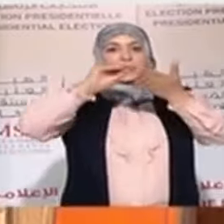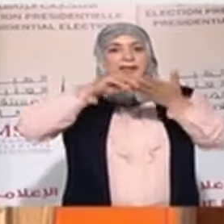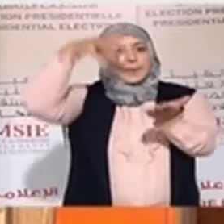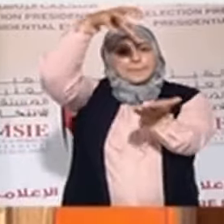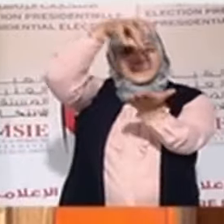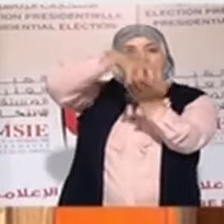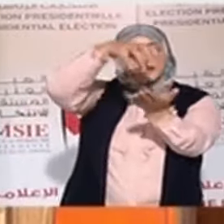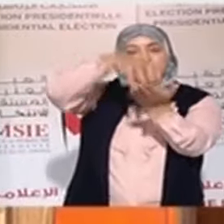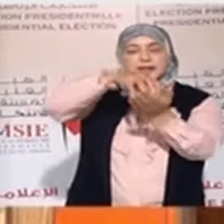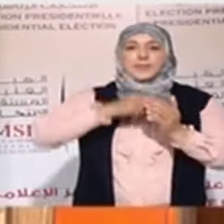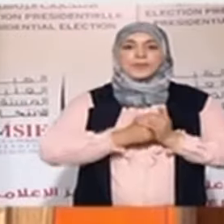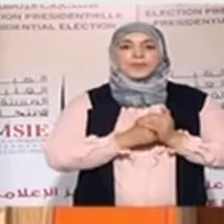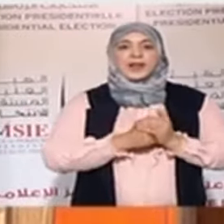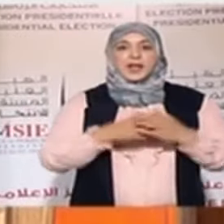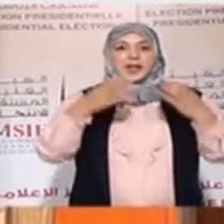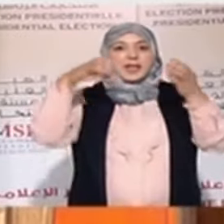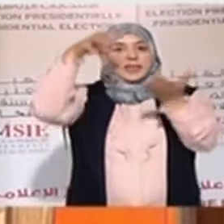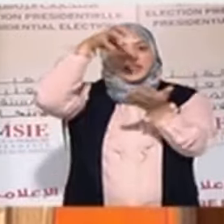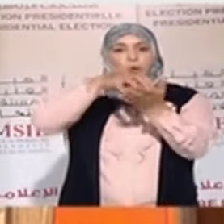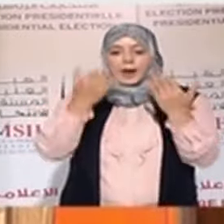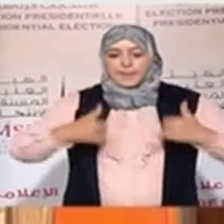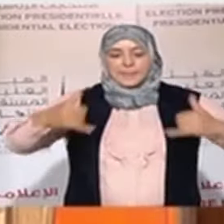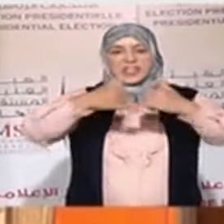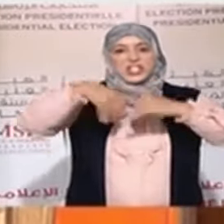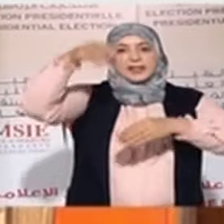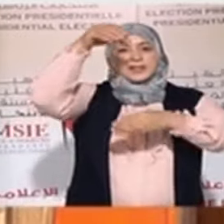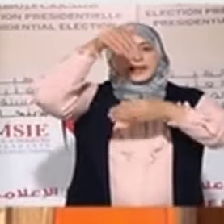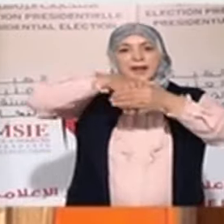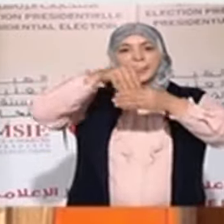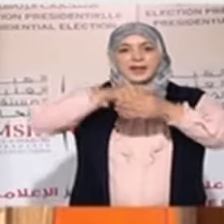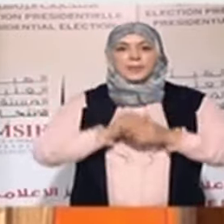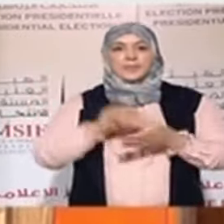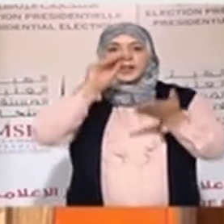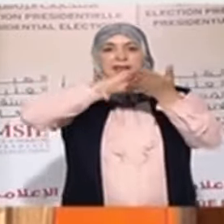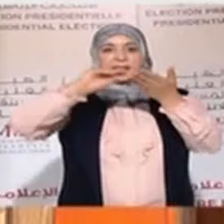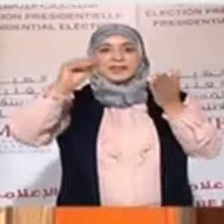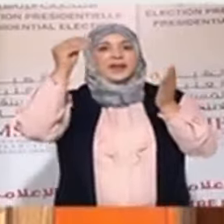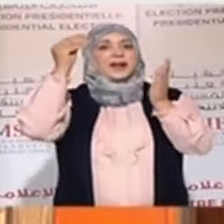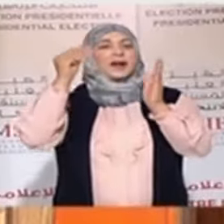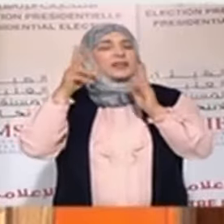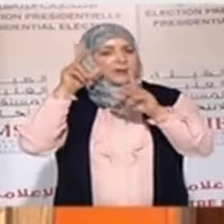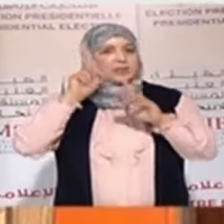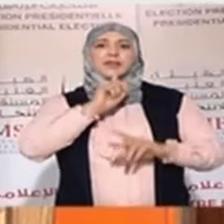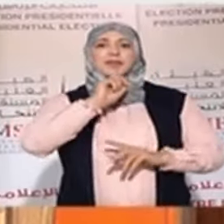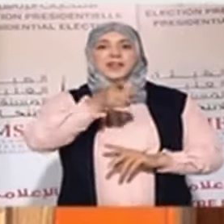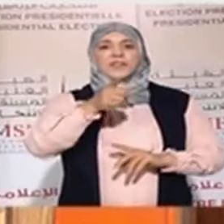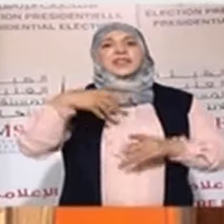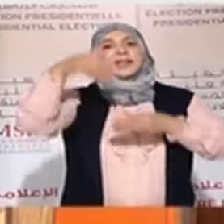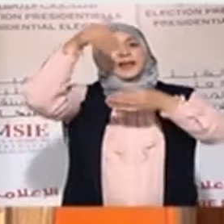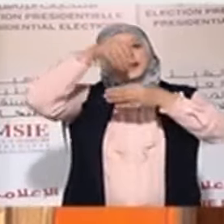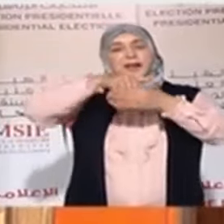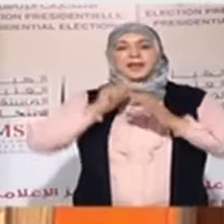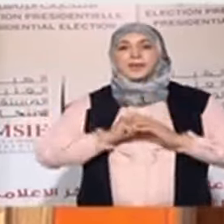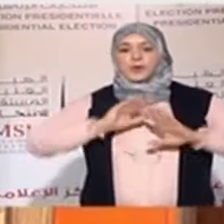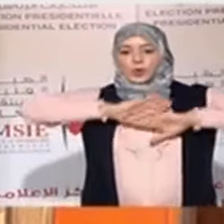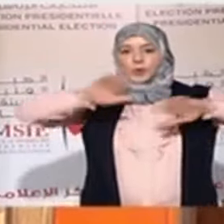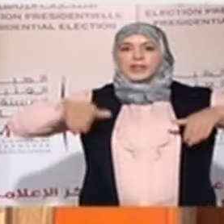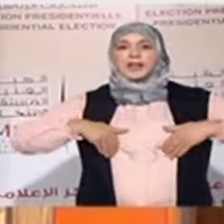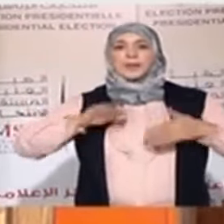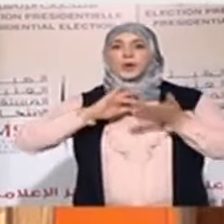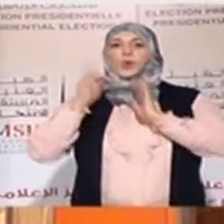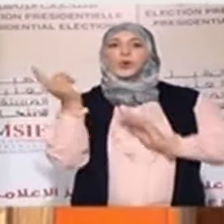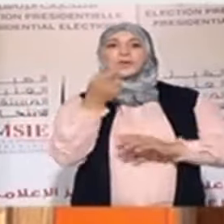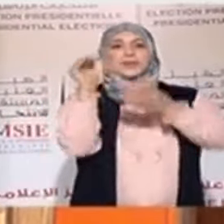المركزية، ديوان مجلس الهيئة، الإدارة التنفيذية للهيئة. وختاما،